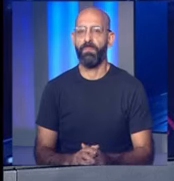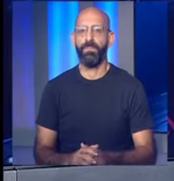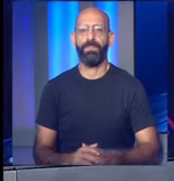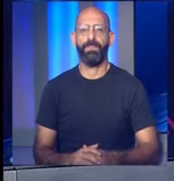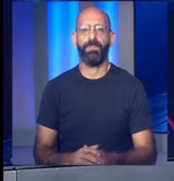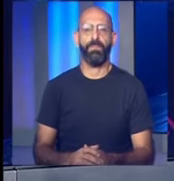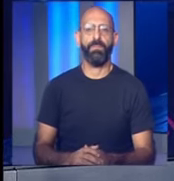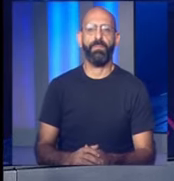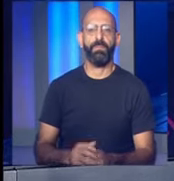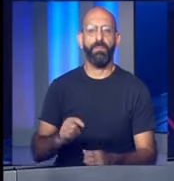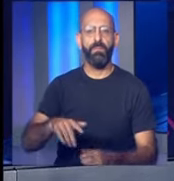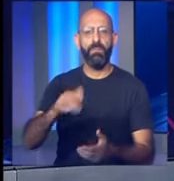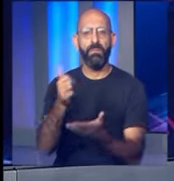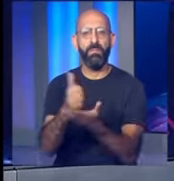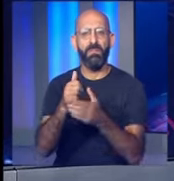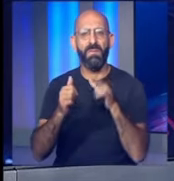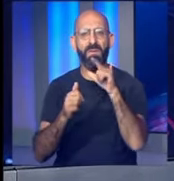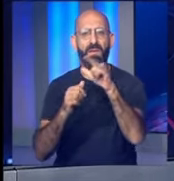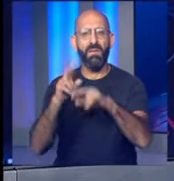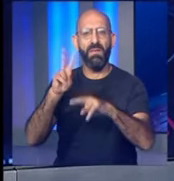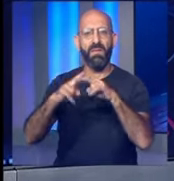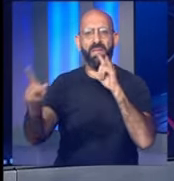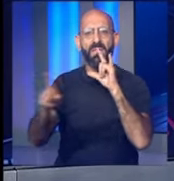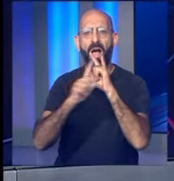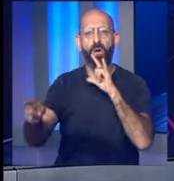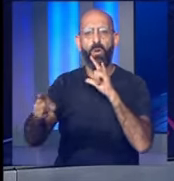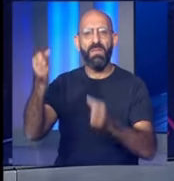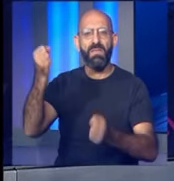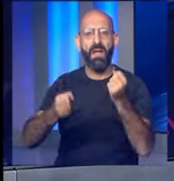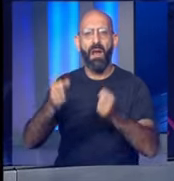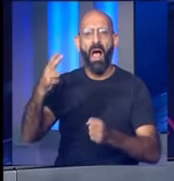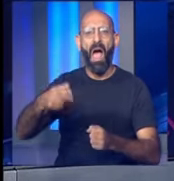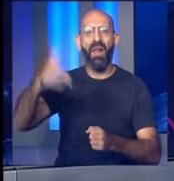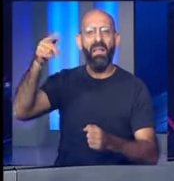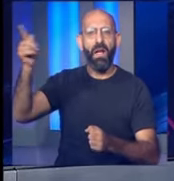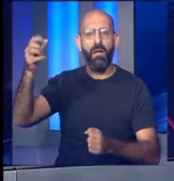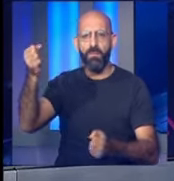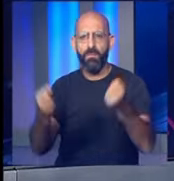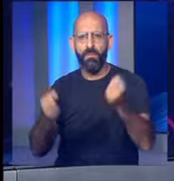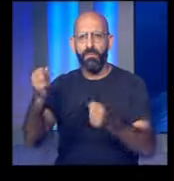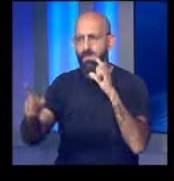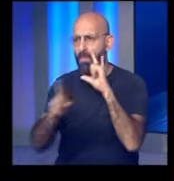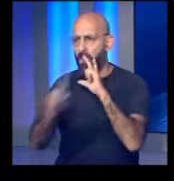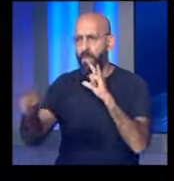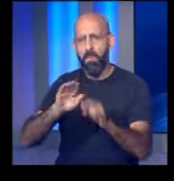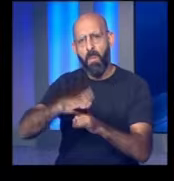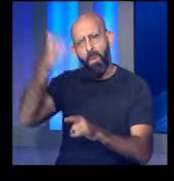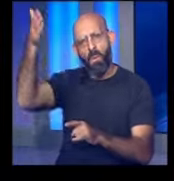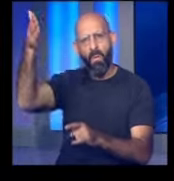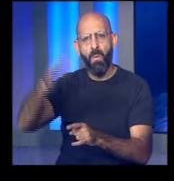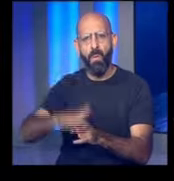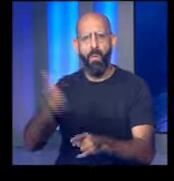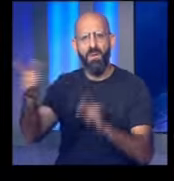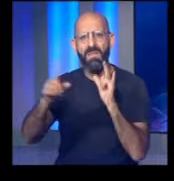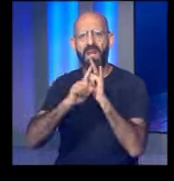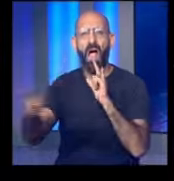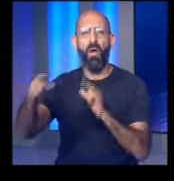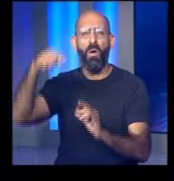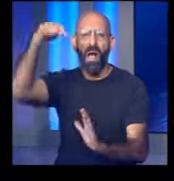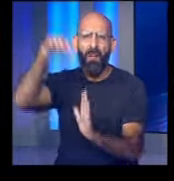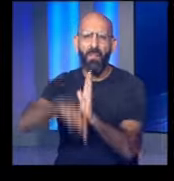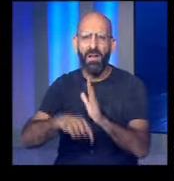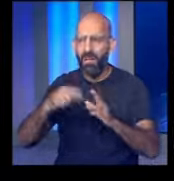البقاع. استهدفت مسيرة إسرائيلية بصاروخ سيارة على طريق عارية، وأصيب السائق الذي نجا من الاستهداف